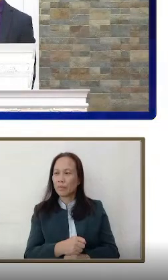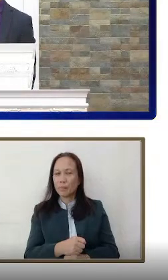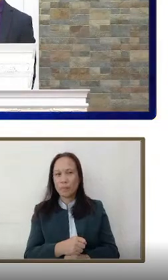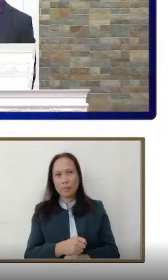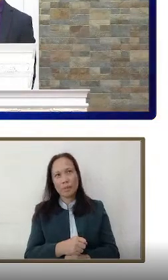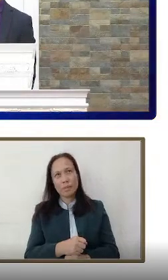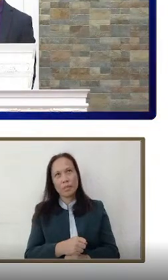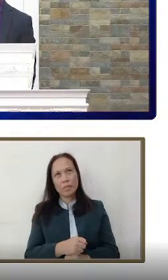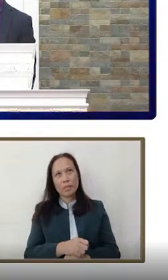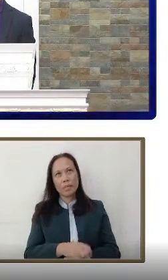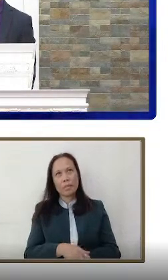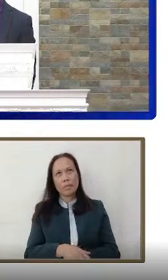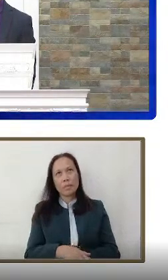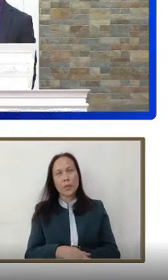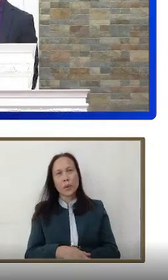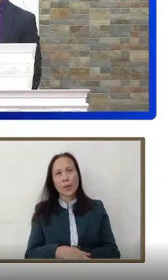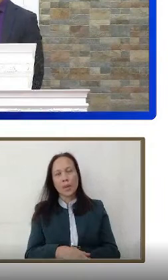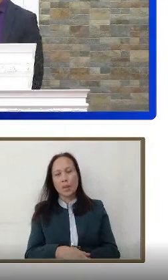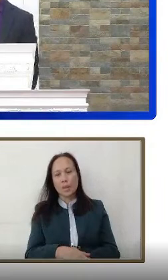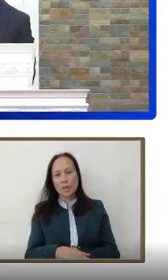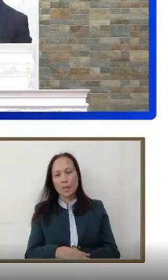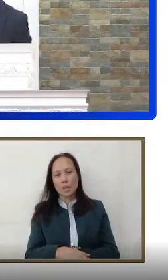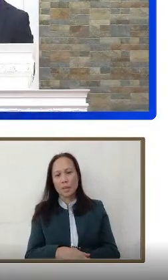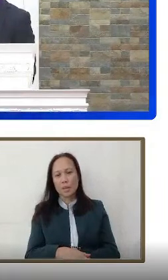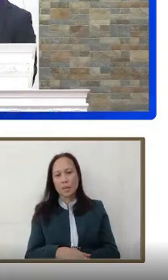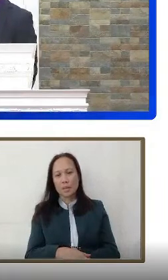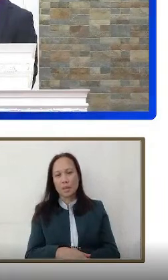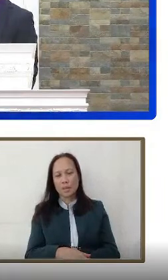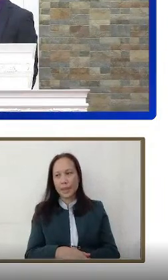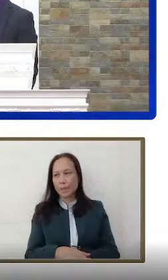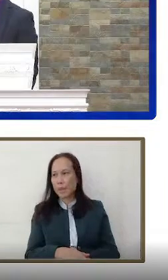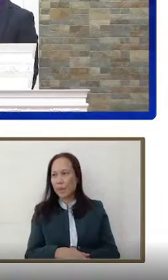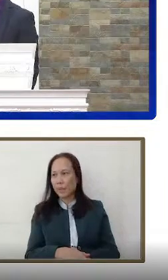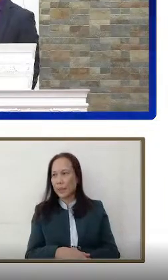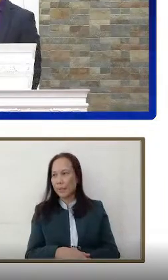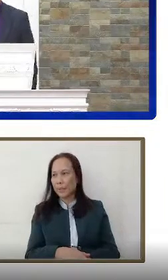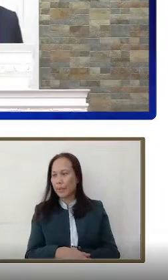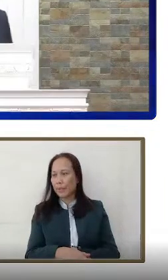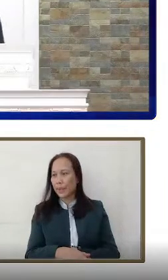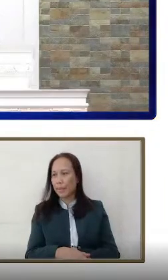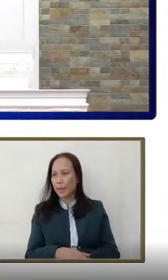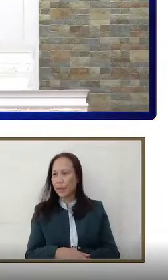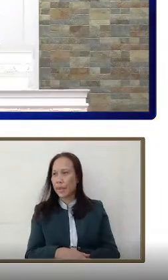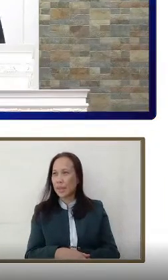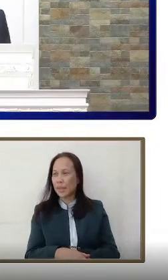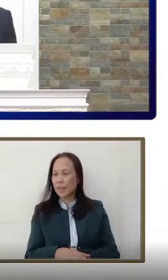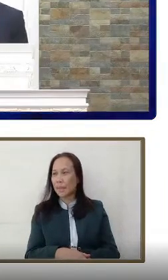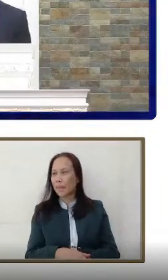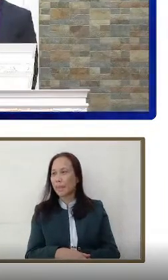2018, sir, kami. Hindi ko nakukuha yun. Area pa lang to, sir.